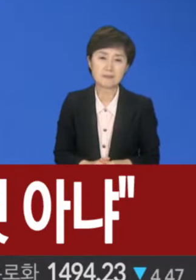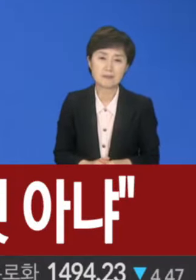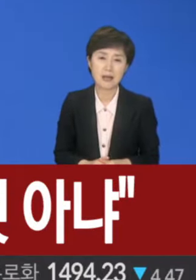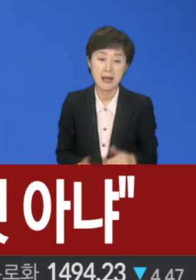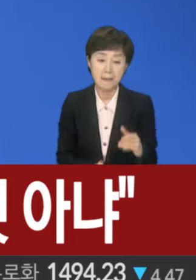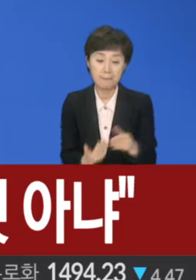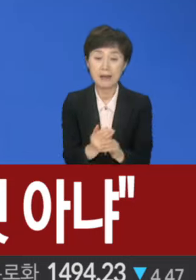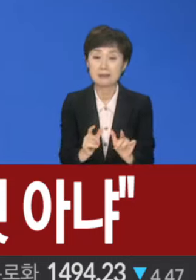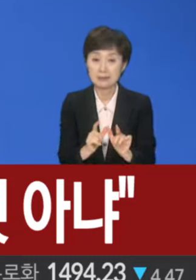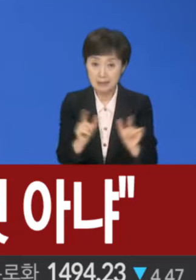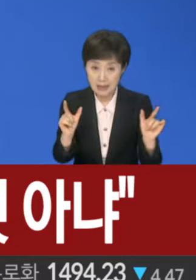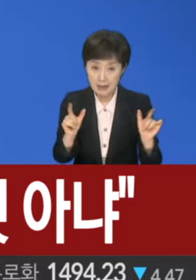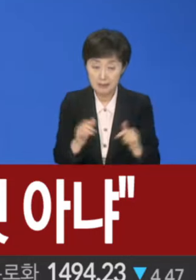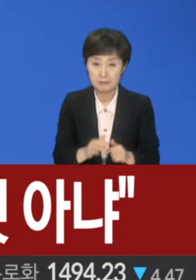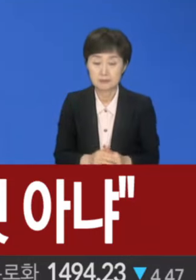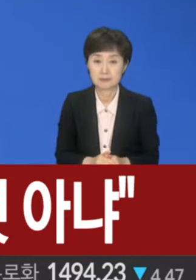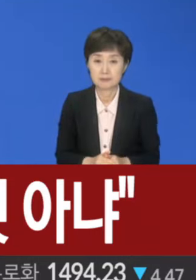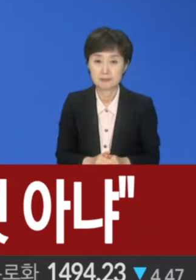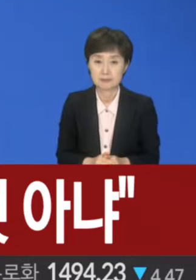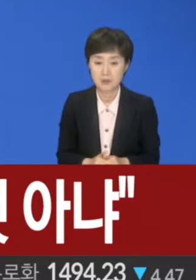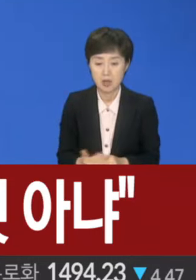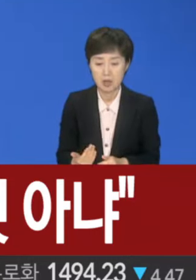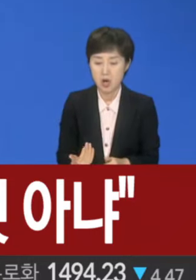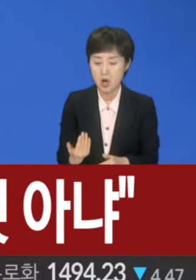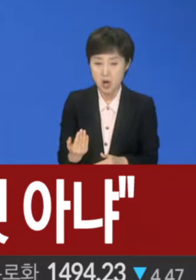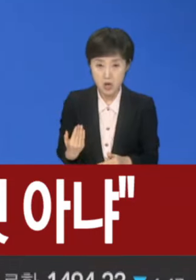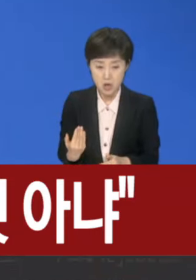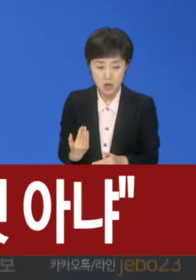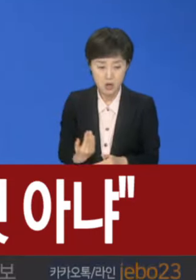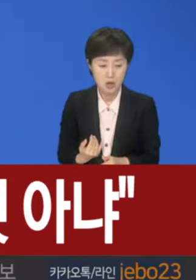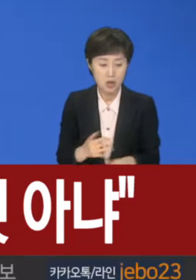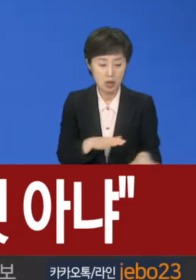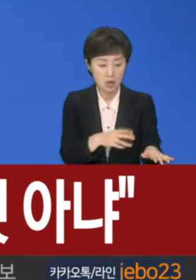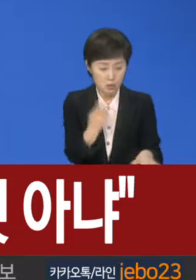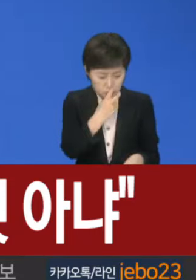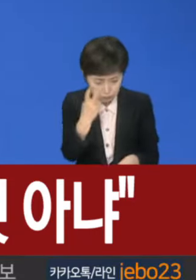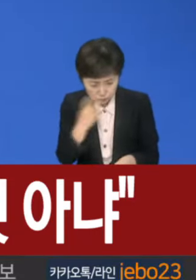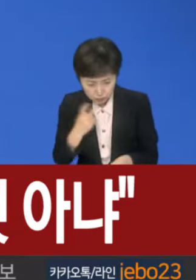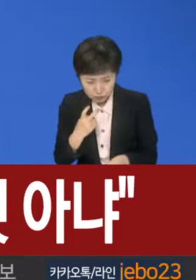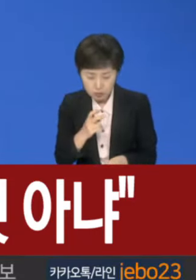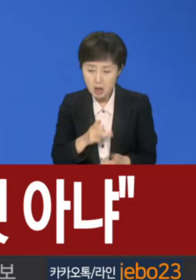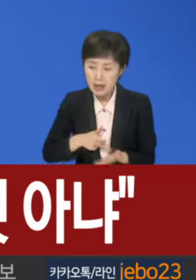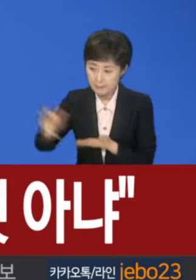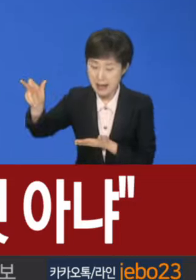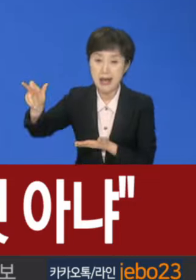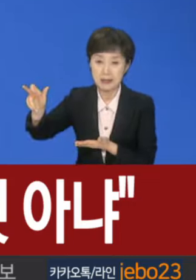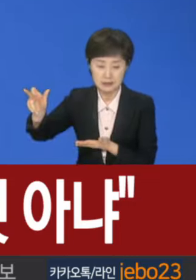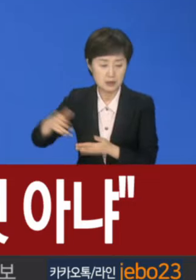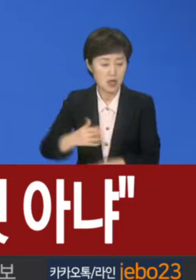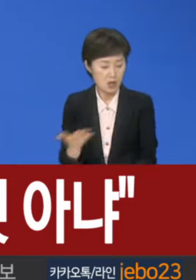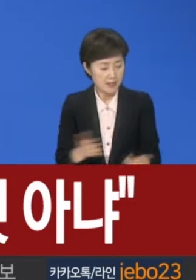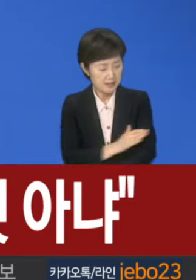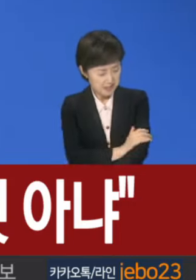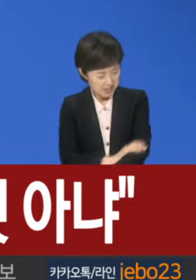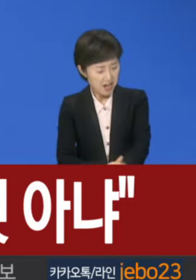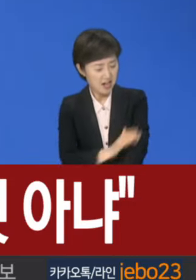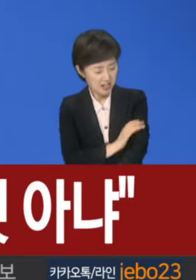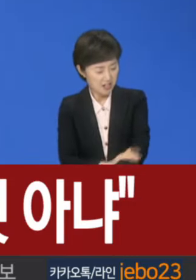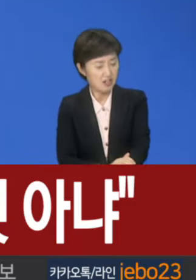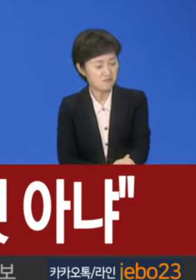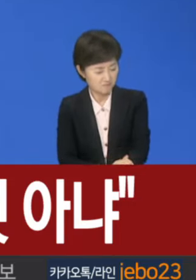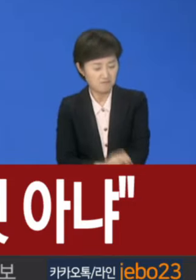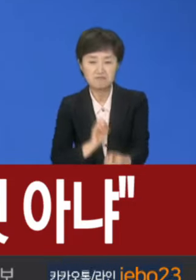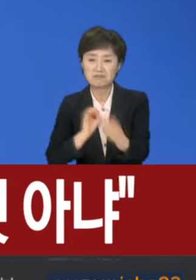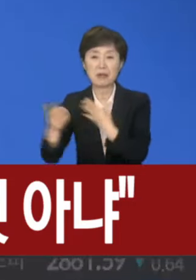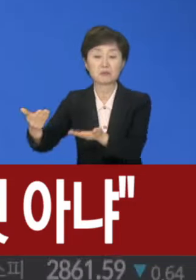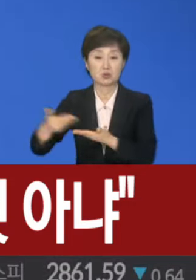사고 당일 공보 참모로부터 전날 수중수색 사진 한 장을 카톡으로 보고받고 훌륭하게 공보활동이 이루어지고 있구나라고